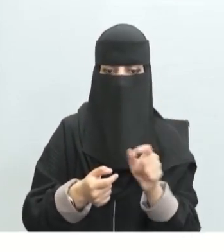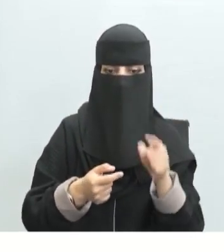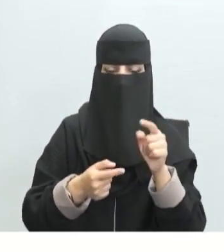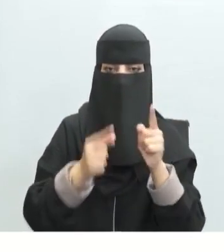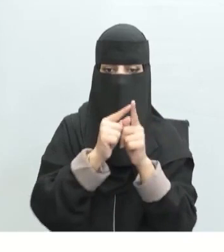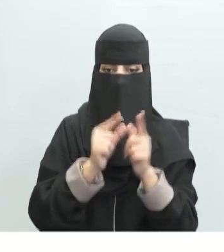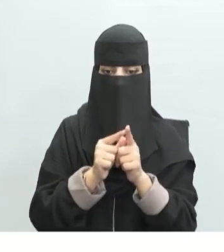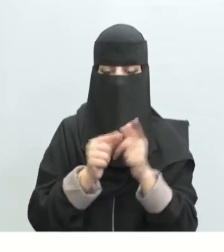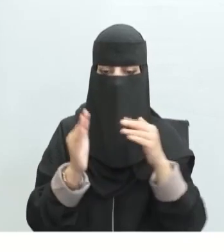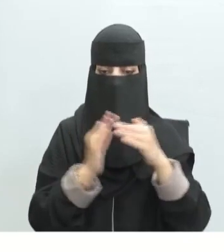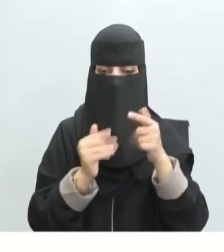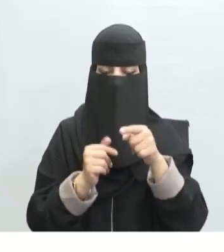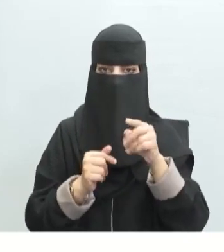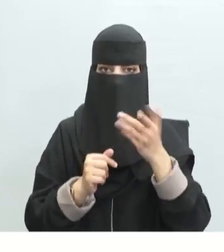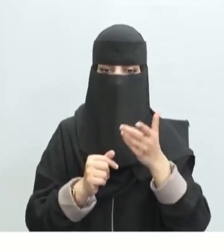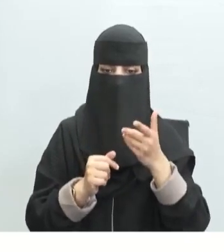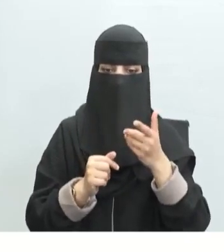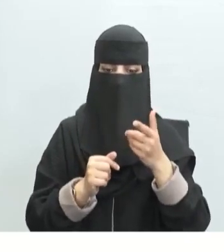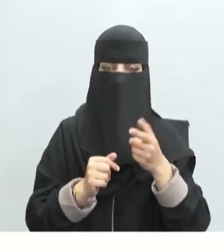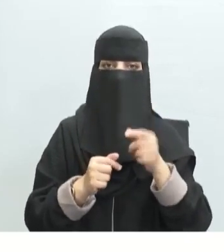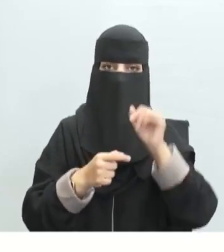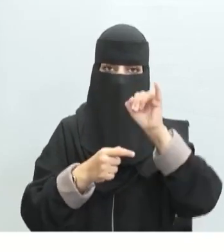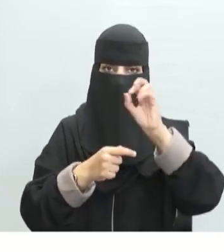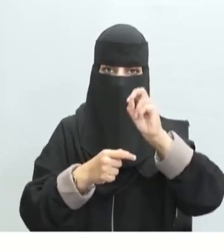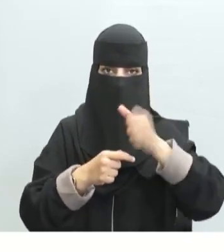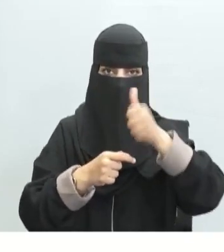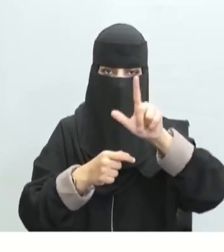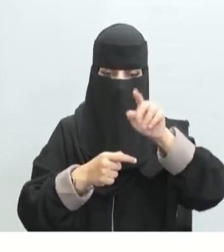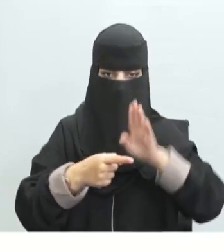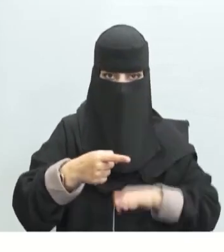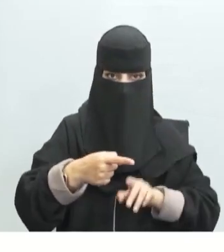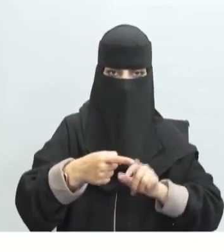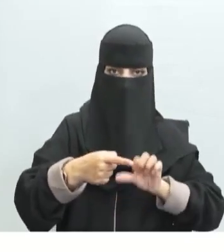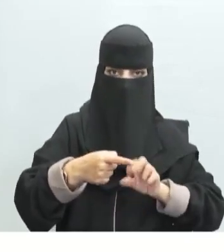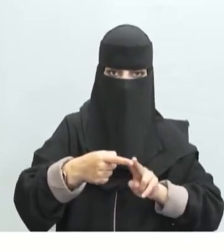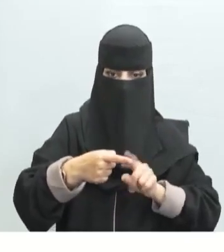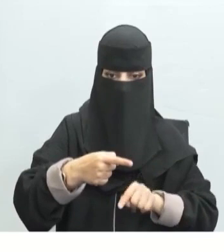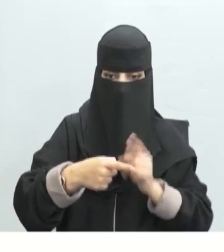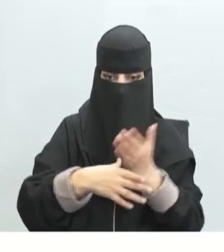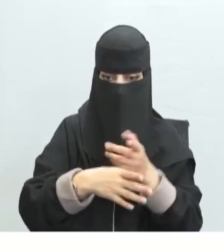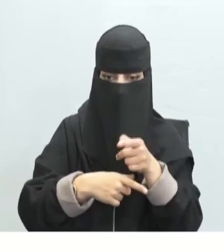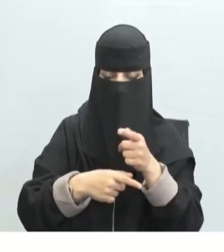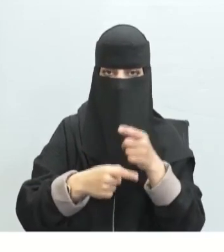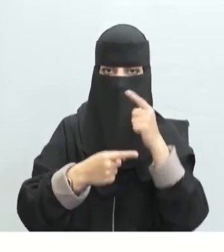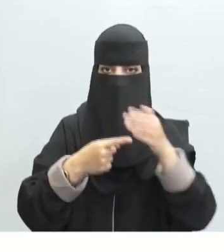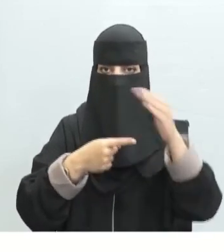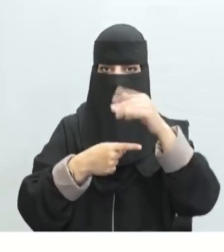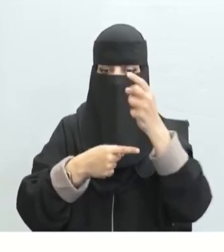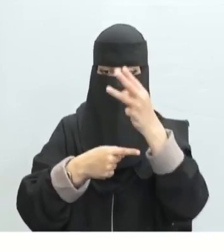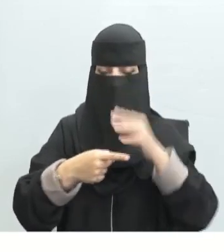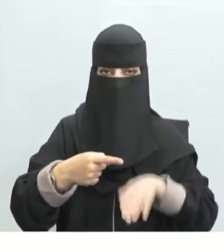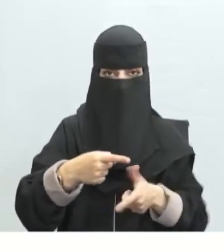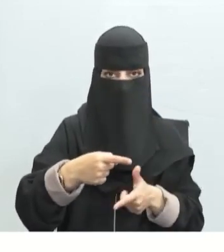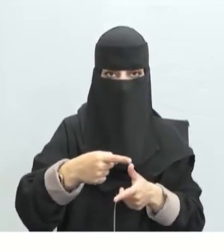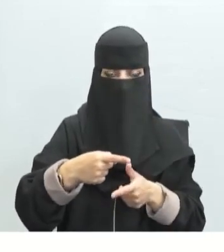ساجد ان الناتج هو عباره عن المقابل على الوتر المقابل معروف بالنسبه لي اللي هو ثلاثه بس باقيلي اجيب